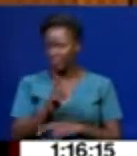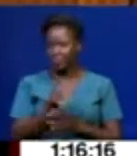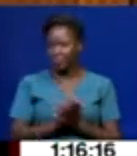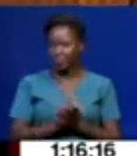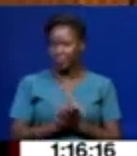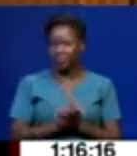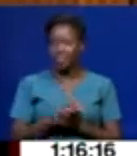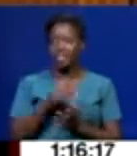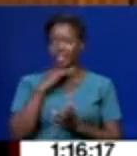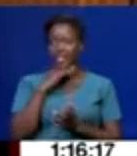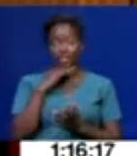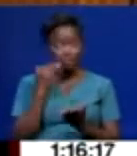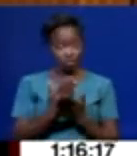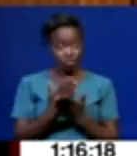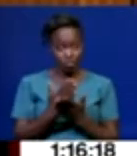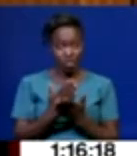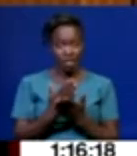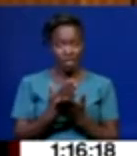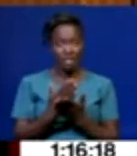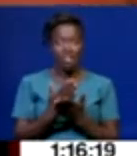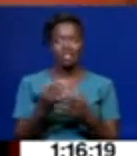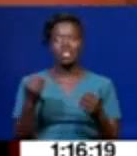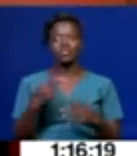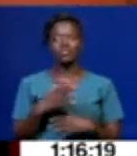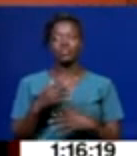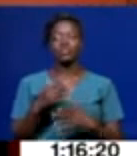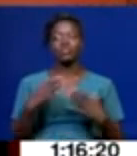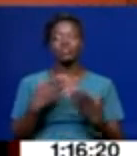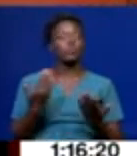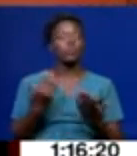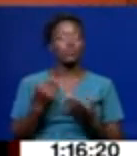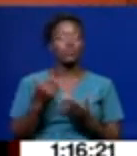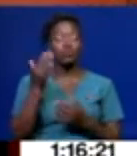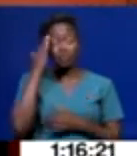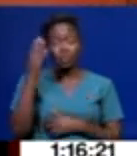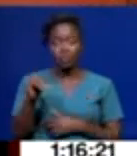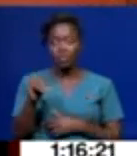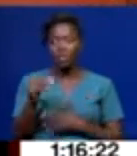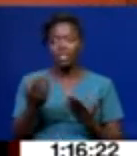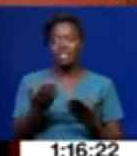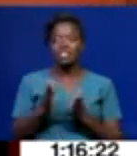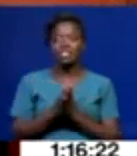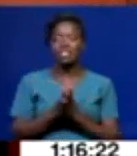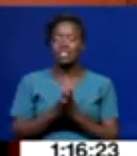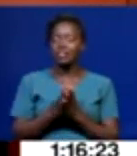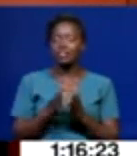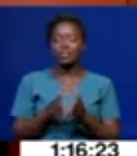ni pigo kwetu ambao tumemfahamu. Hatuna la ziada kwa sababu hiyo ndio njia ya Mungu,